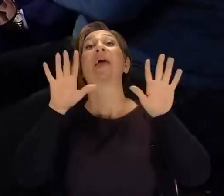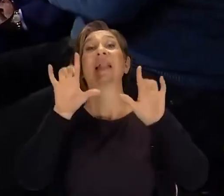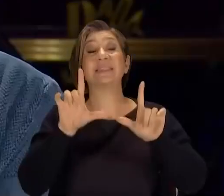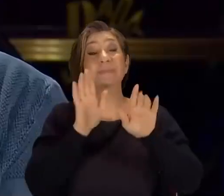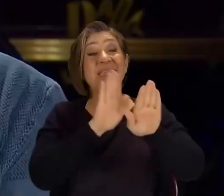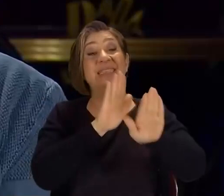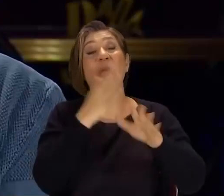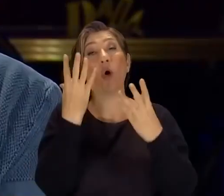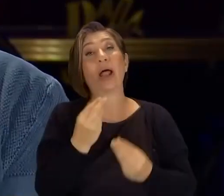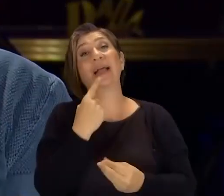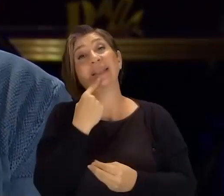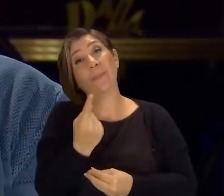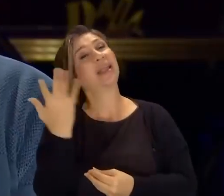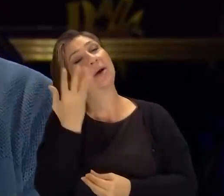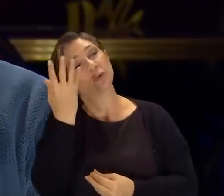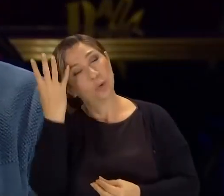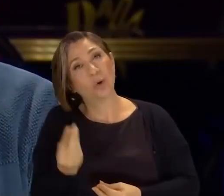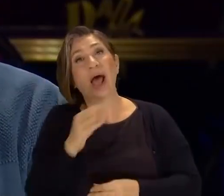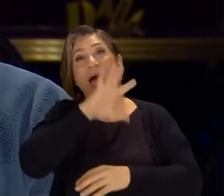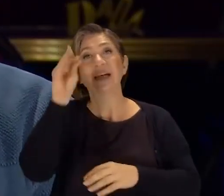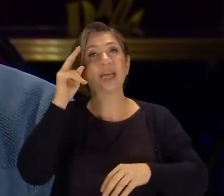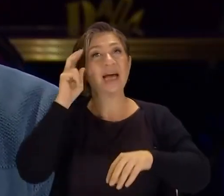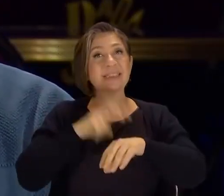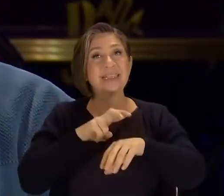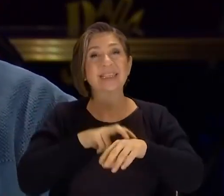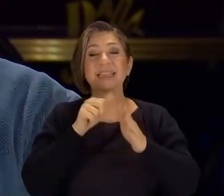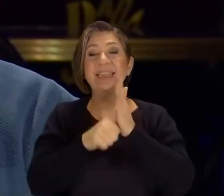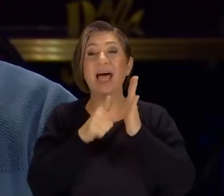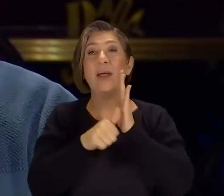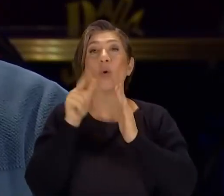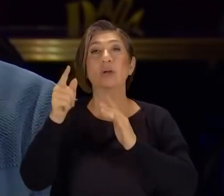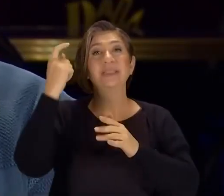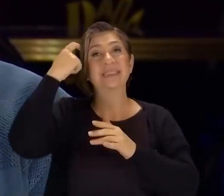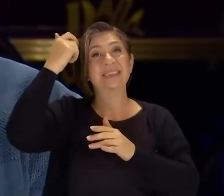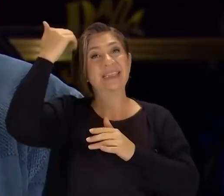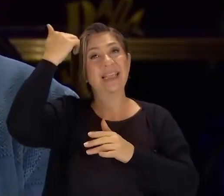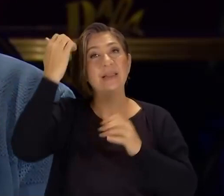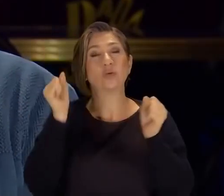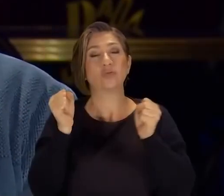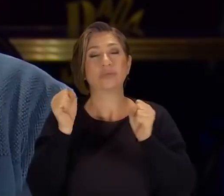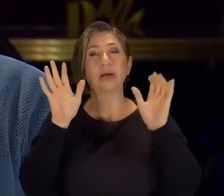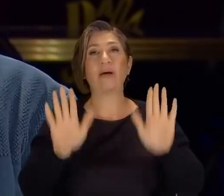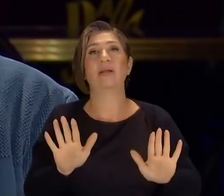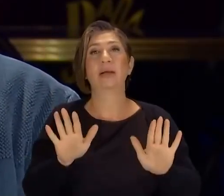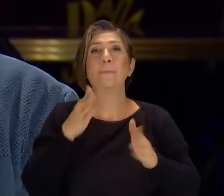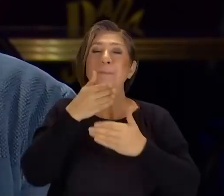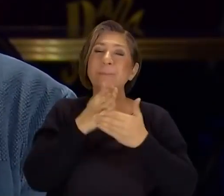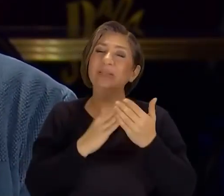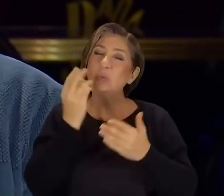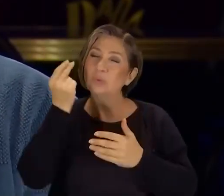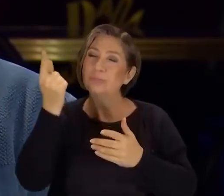lazım katkısı diye düşünmek daha güzel olur her şeyini hatırlarsak tarihini tarihi onları zihninde donardı bir kısmını